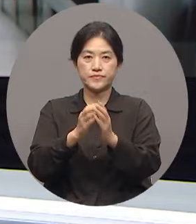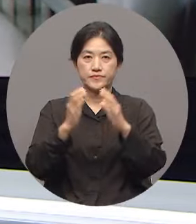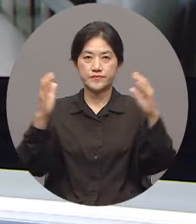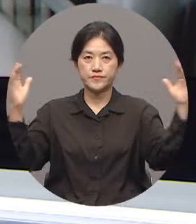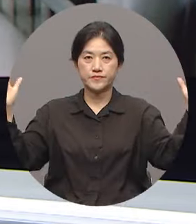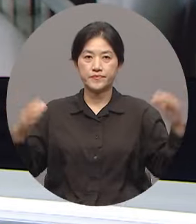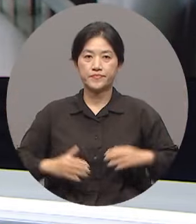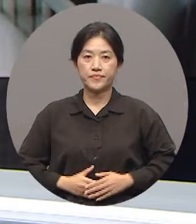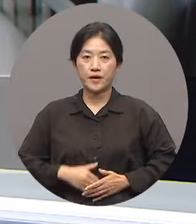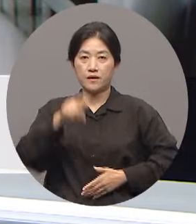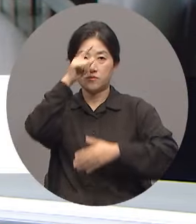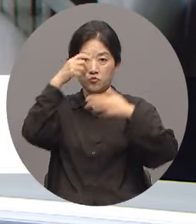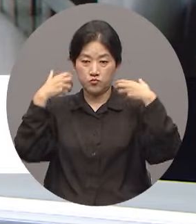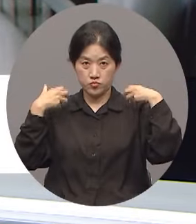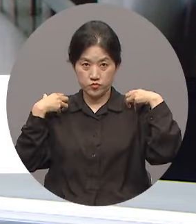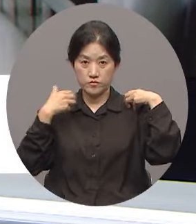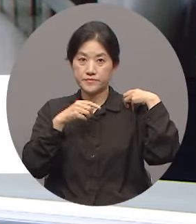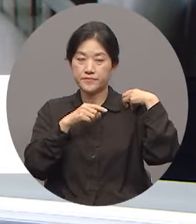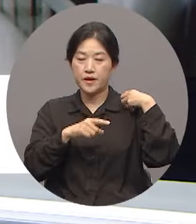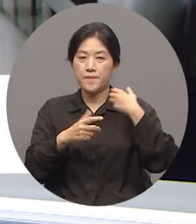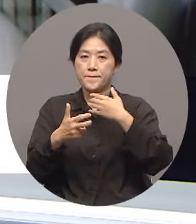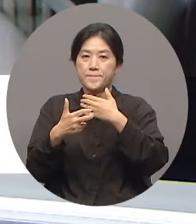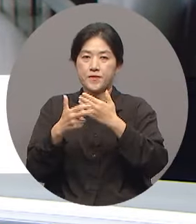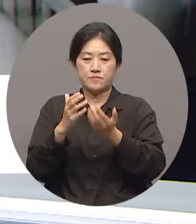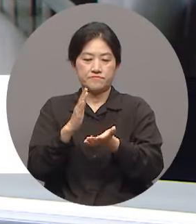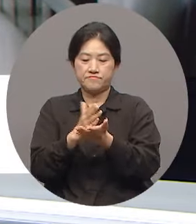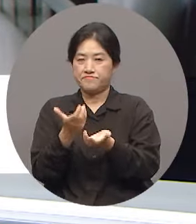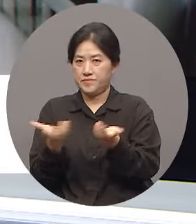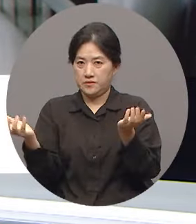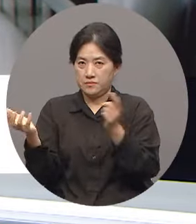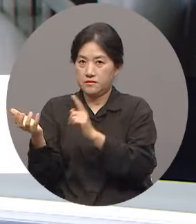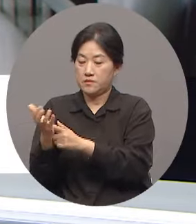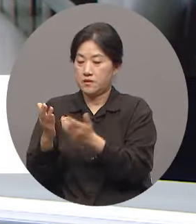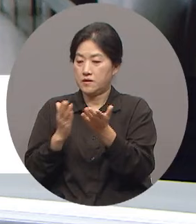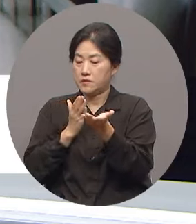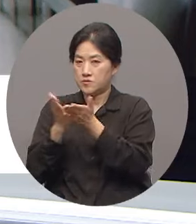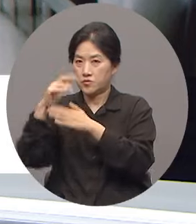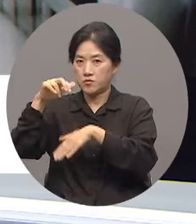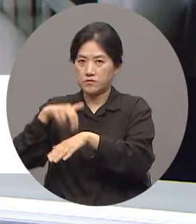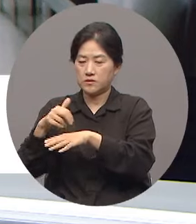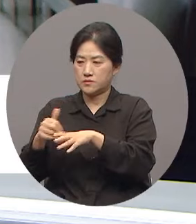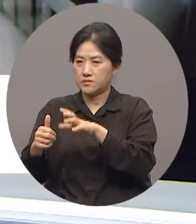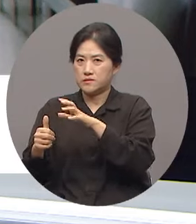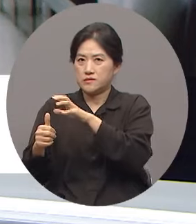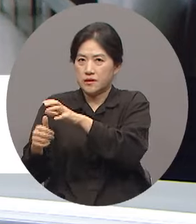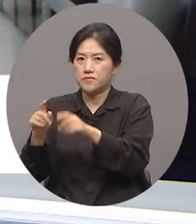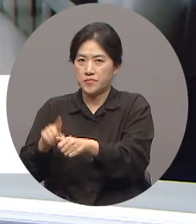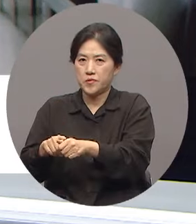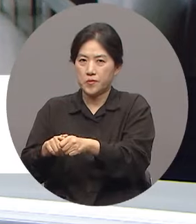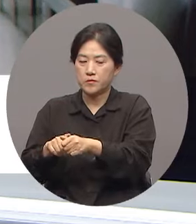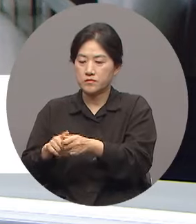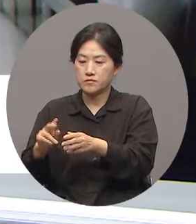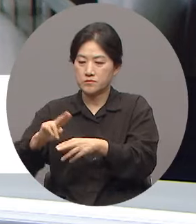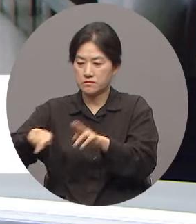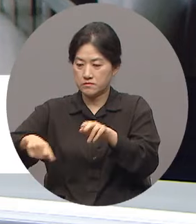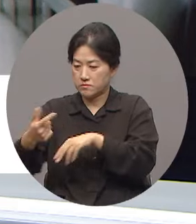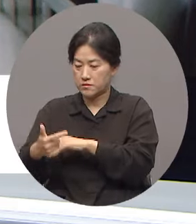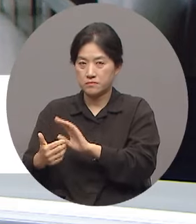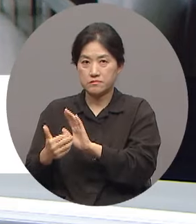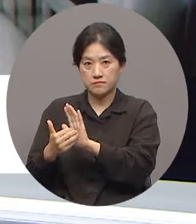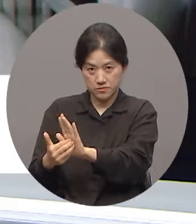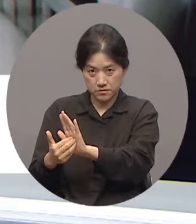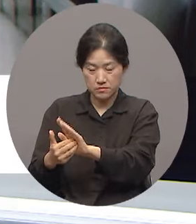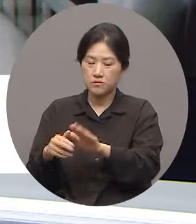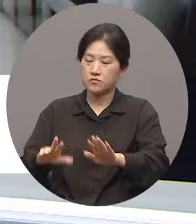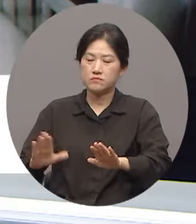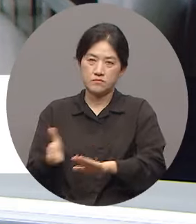뉴스입니다 정부가 병원을 떠난 전공의들을 묶어두기 위해 내렸던 사직서 수리 금지 명령을 오늘부로 처리했습니다